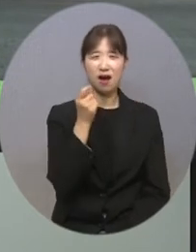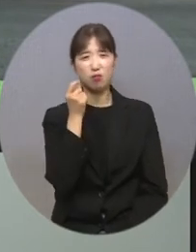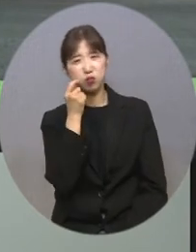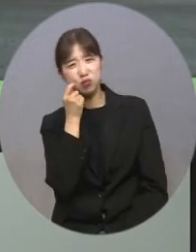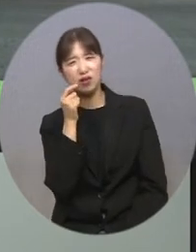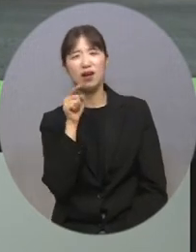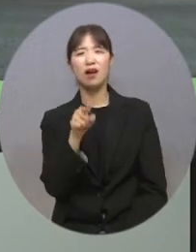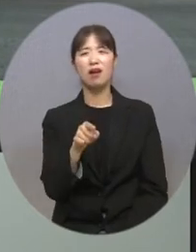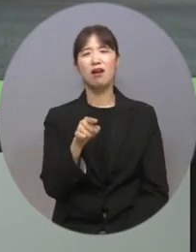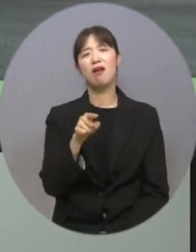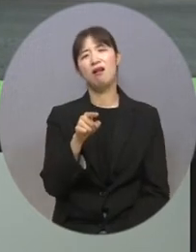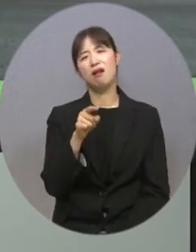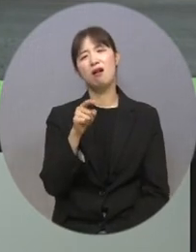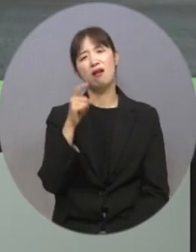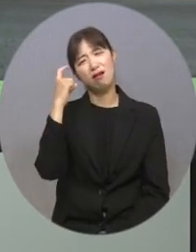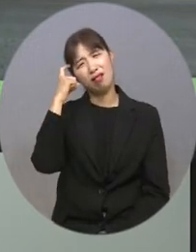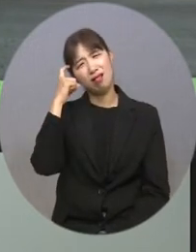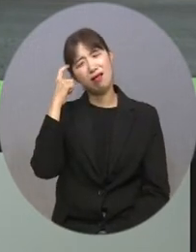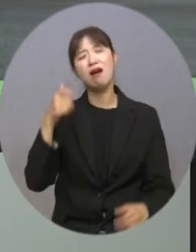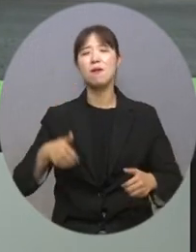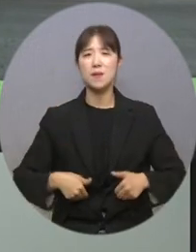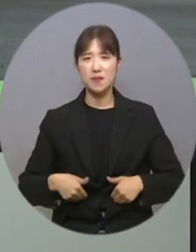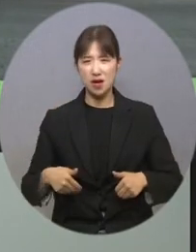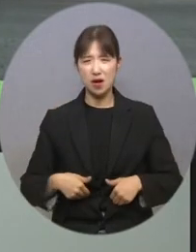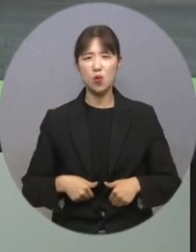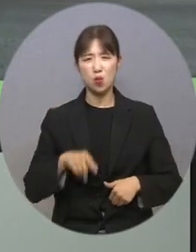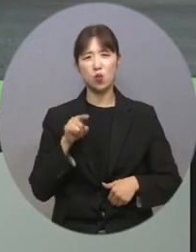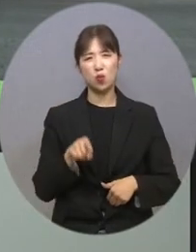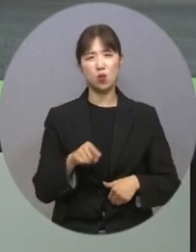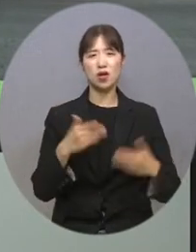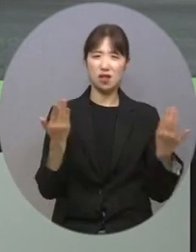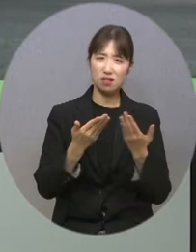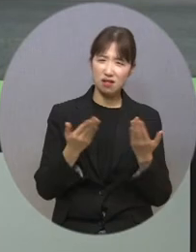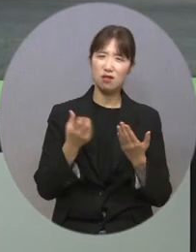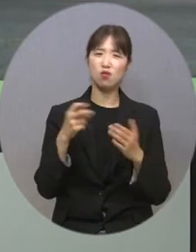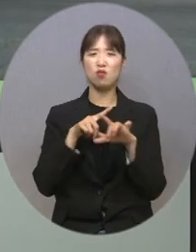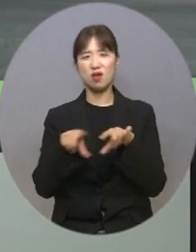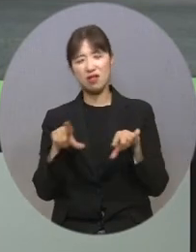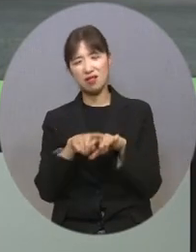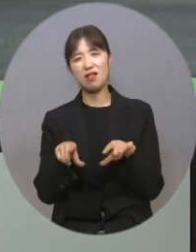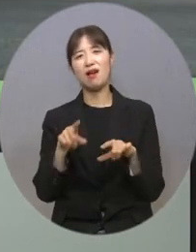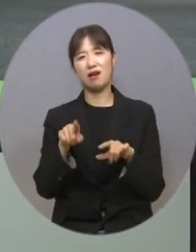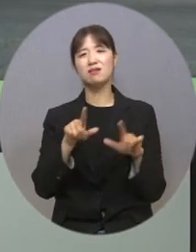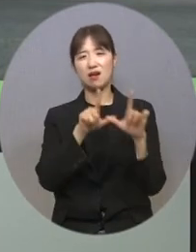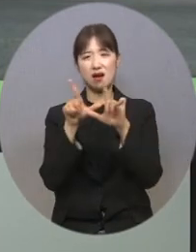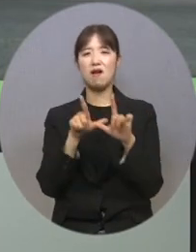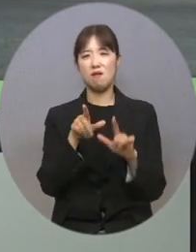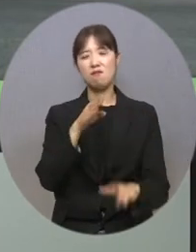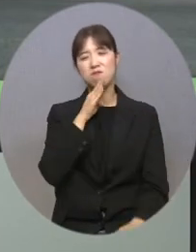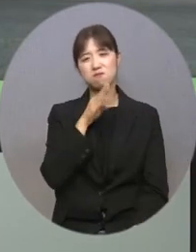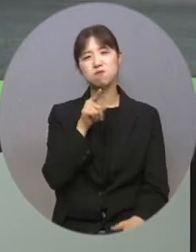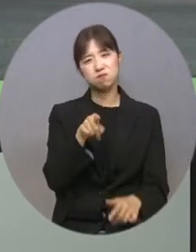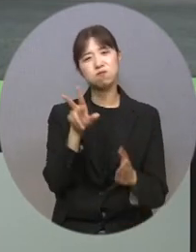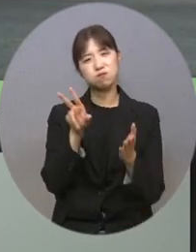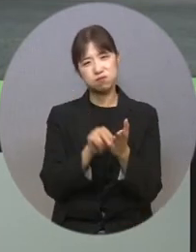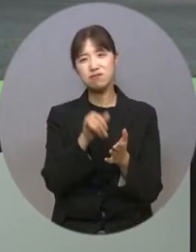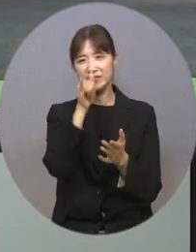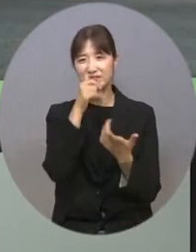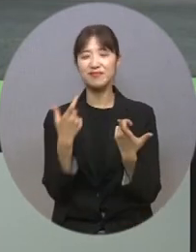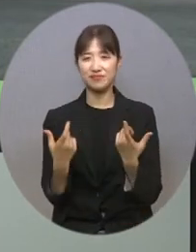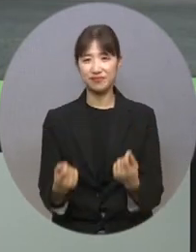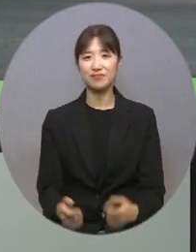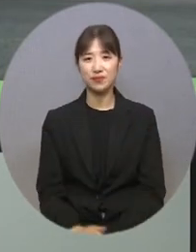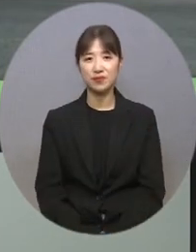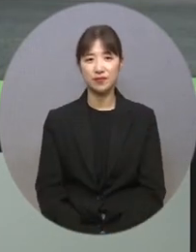이런 고민을 해야 하는게 직장 생활 일상에서 일어나는 일이 잖아요 서 그런 부분도 이해가 다 필요하지 않나